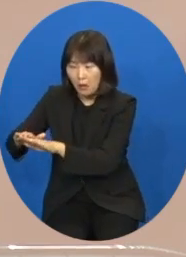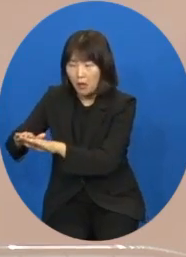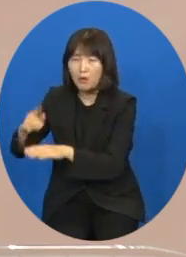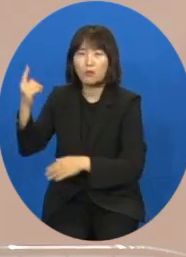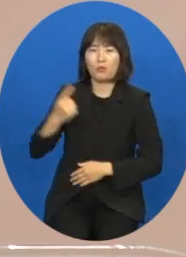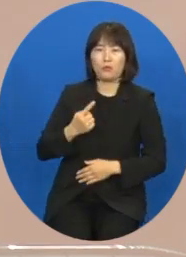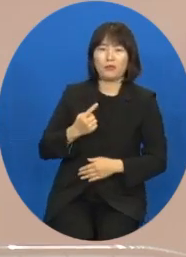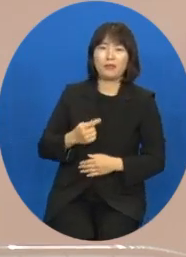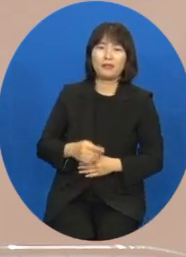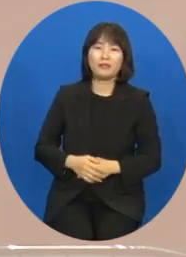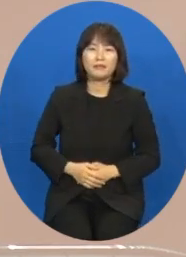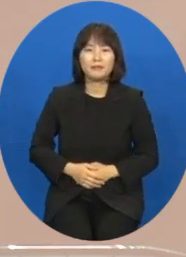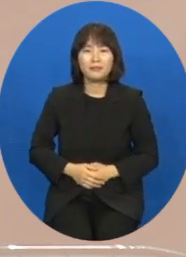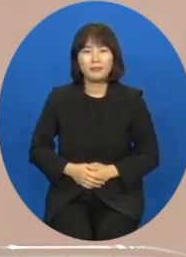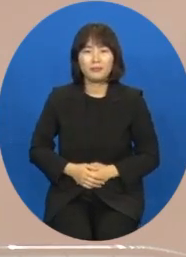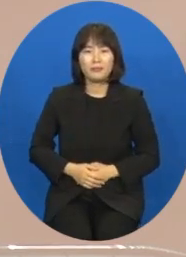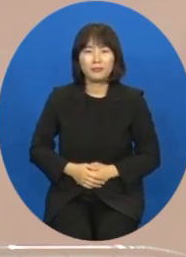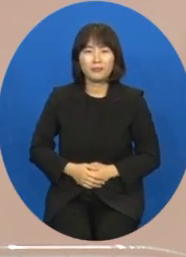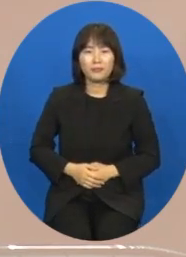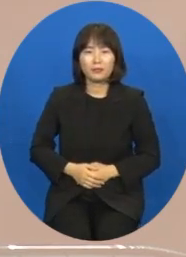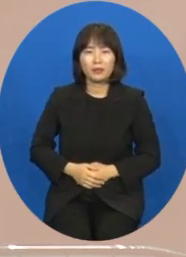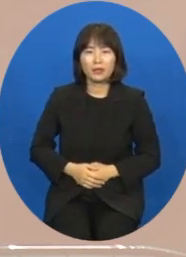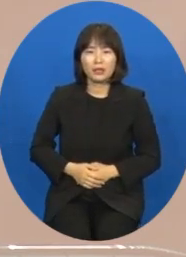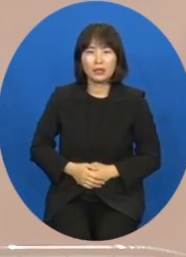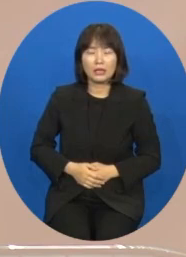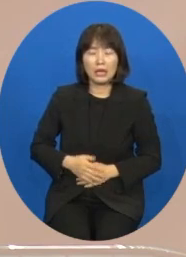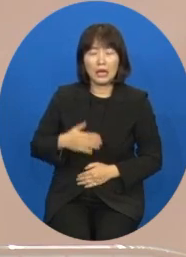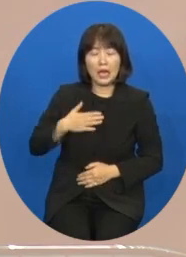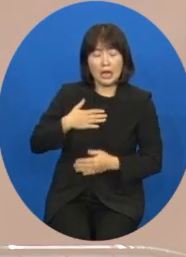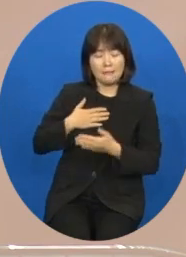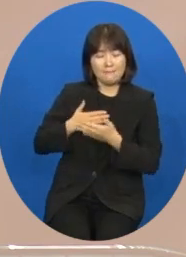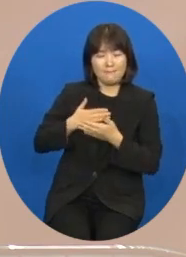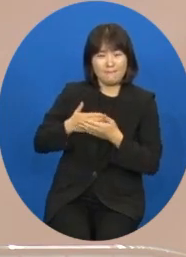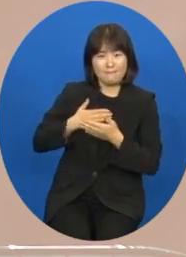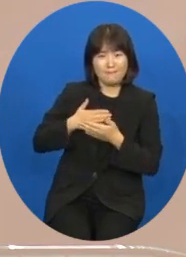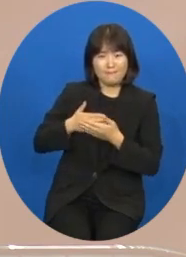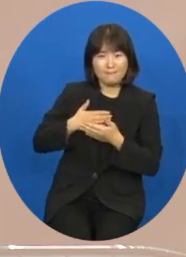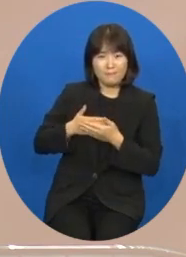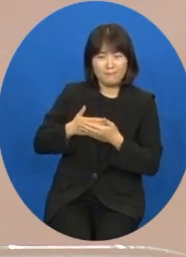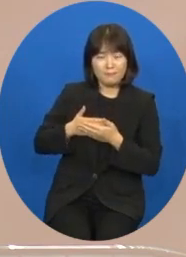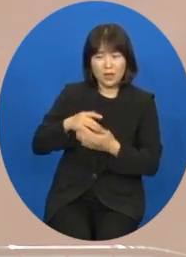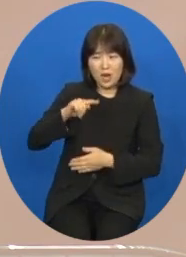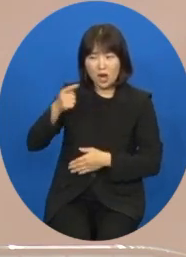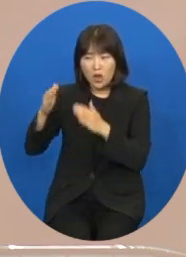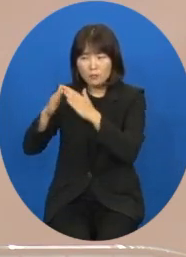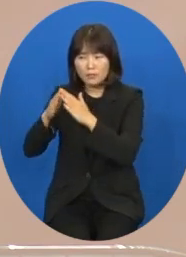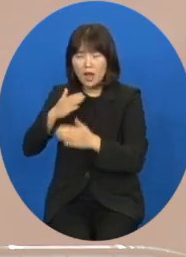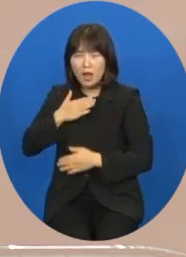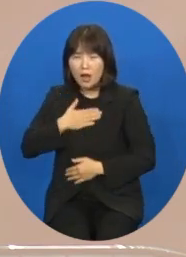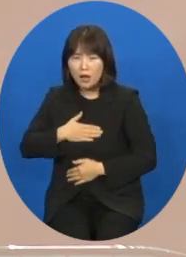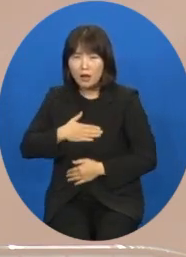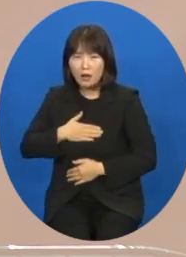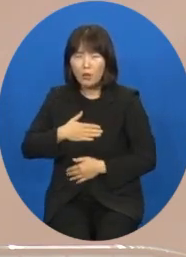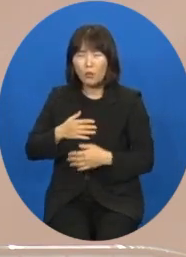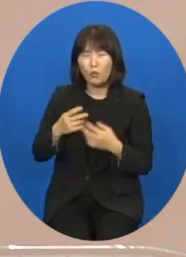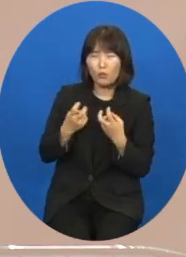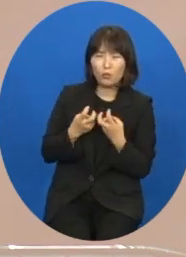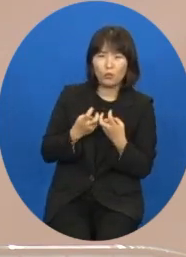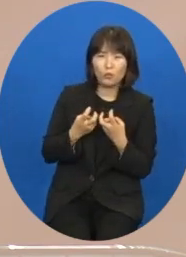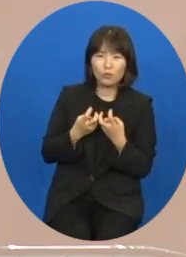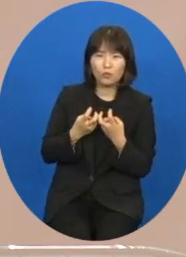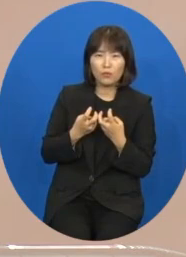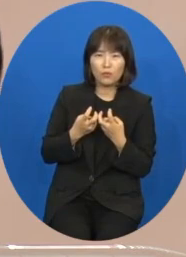넣어두었습니다. 그리고 이제 가슴이 그냥 뛰는 거예요. 혹시 옆집에서 이걸 알면 이걸 어떻게 해야